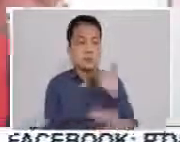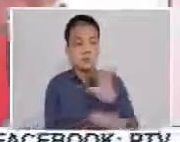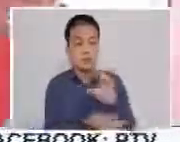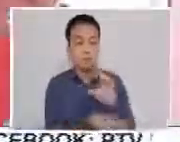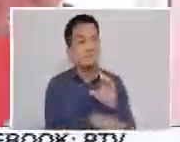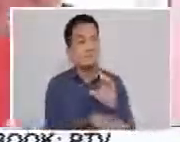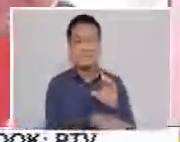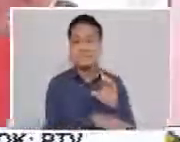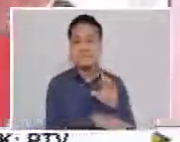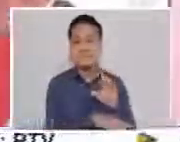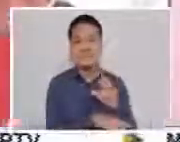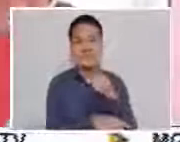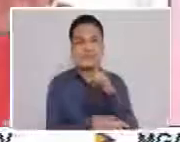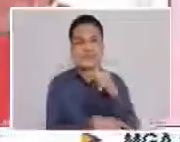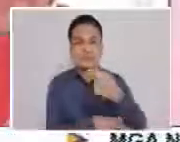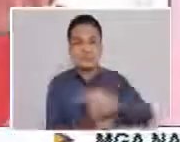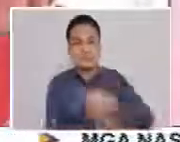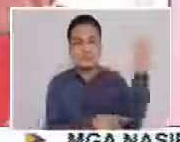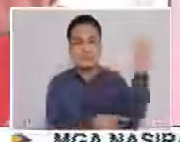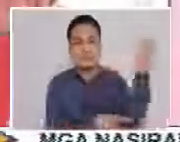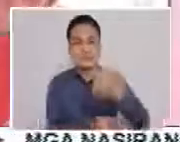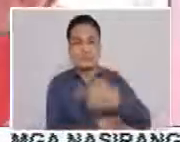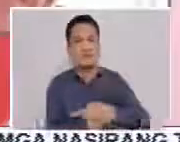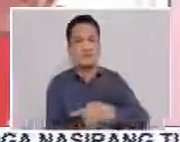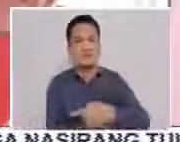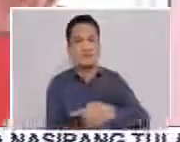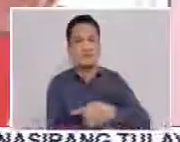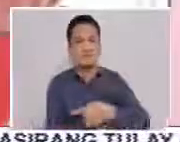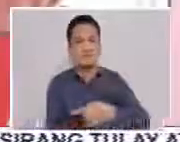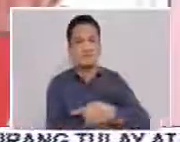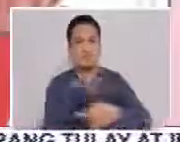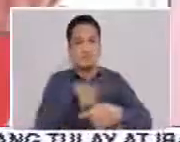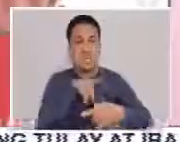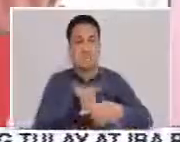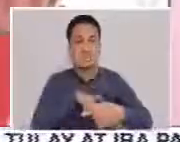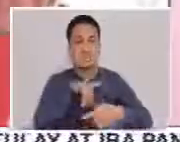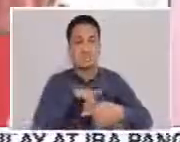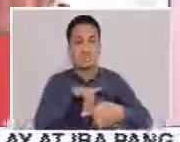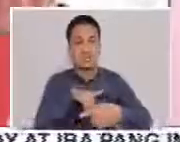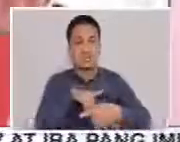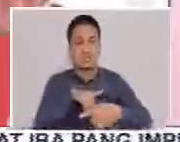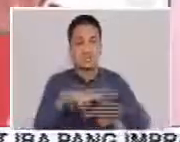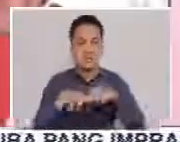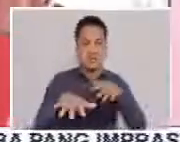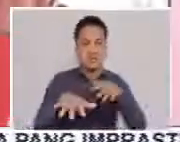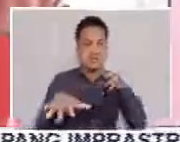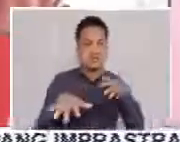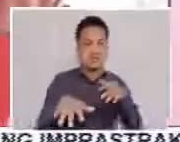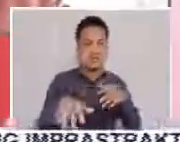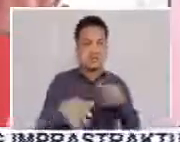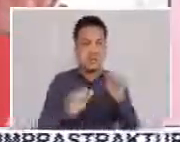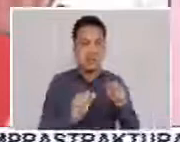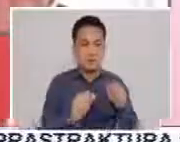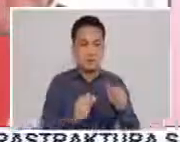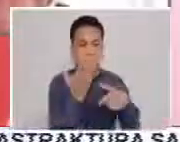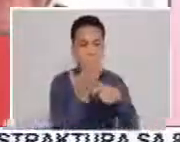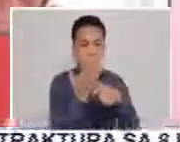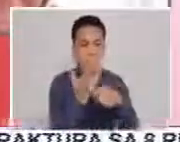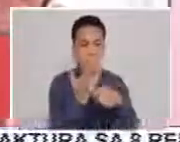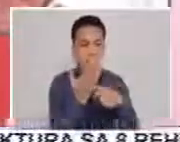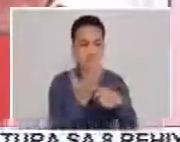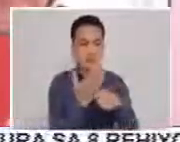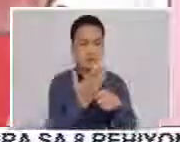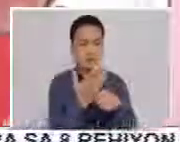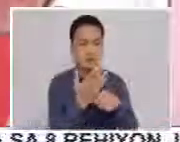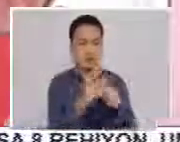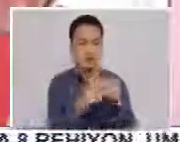Sa ngayon po, ang ginagawa po nila by appointment po, buksan lang po yung websites po kung ano po